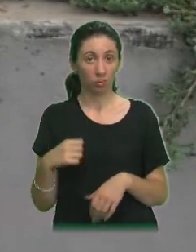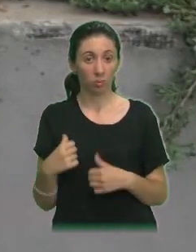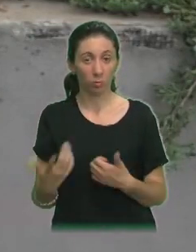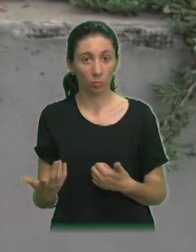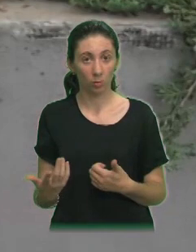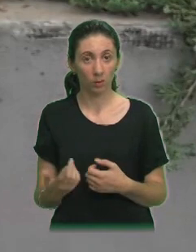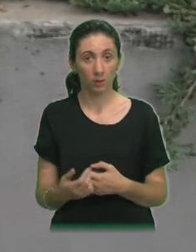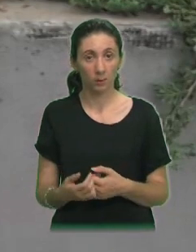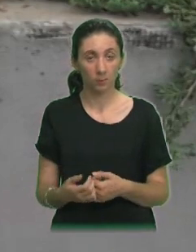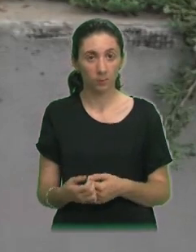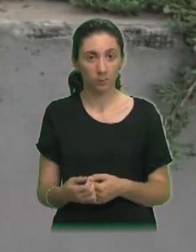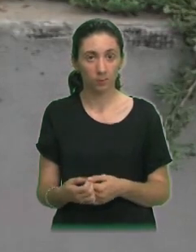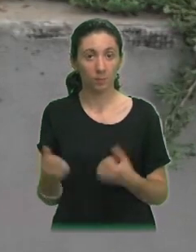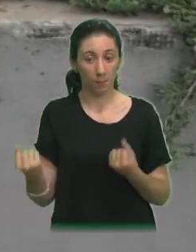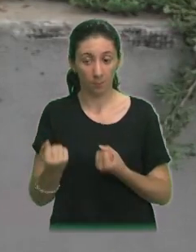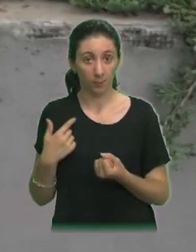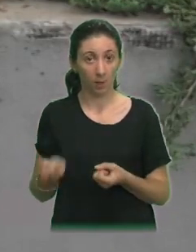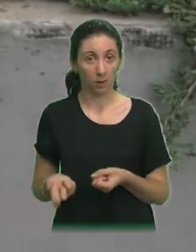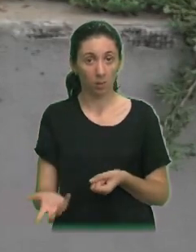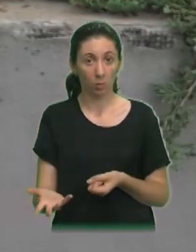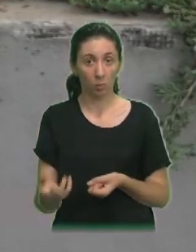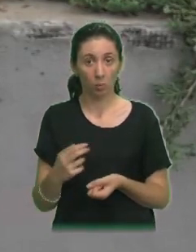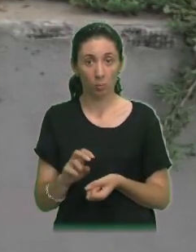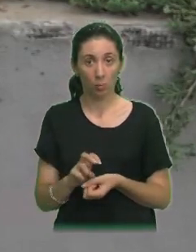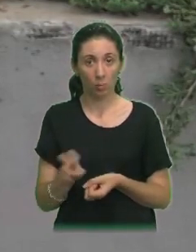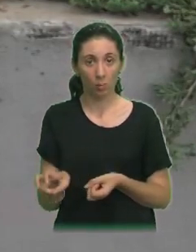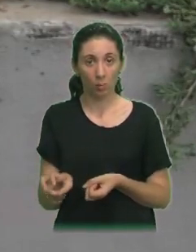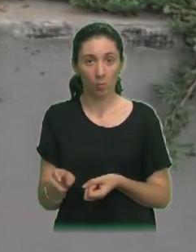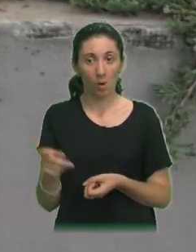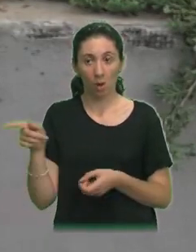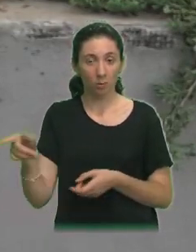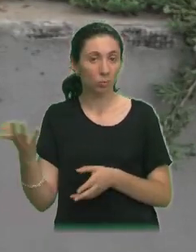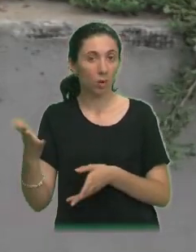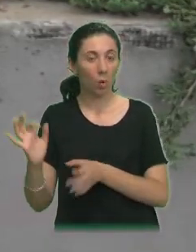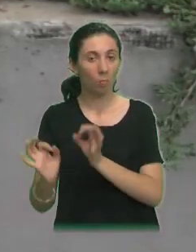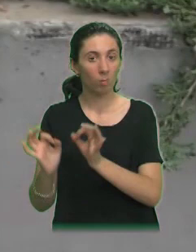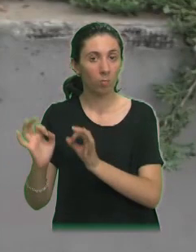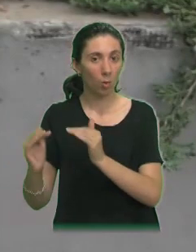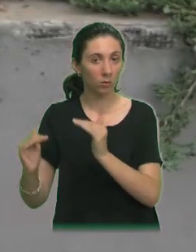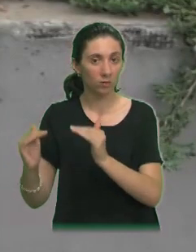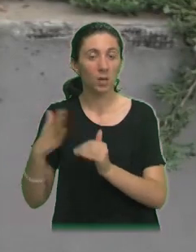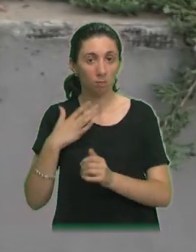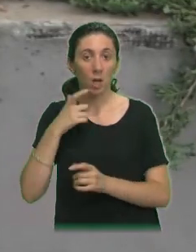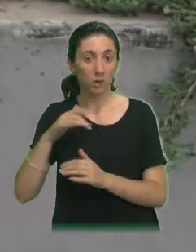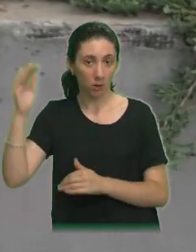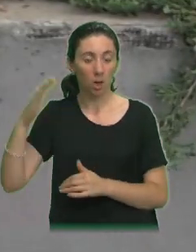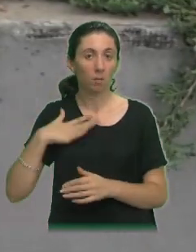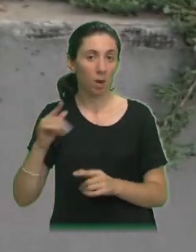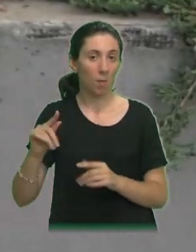tamo sam u prosjeku. Manje više ima i starih, ima i mlađih, ima ljudi koji se 70 godina kuglaju.